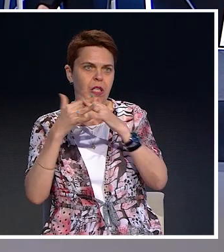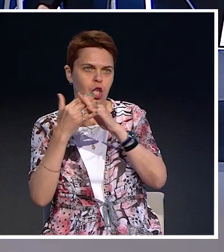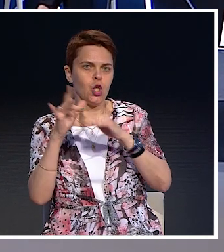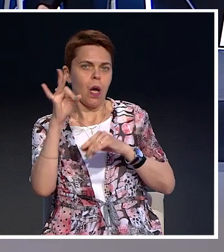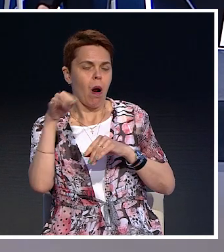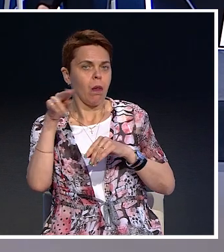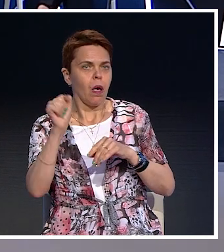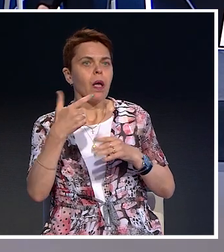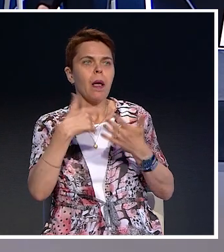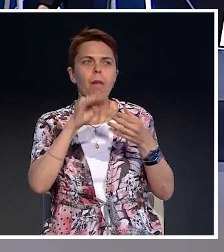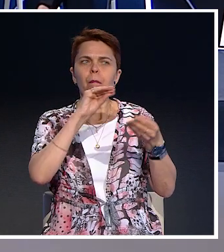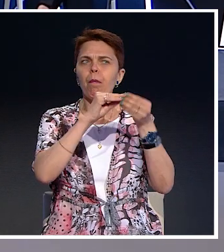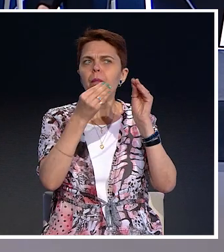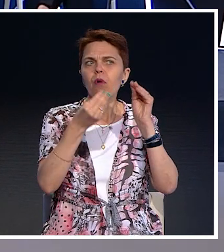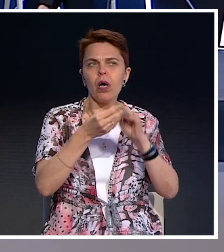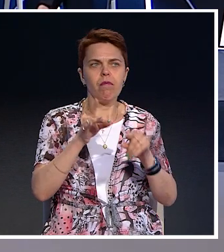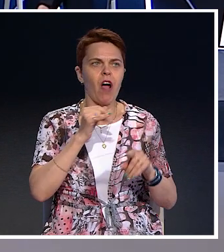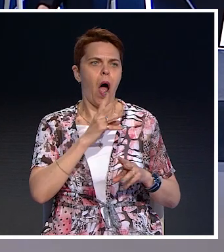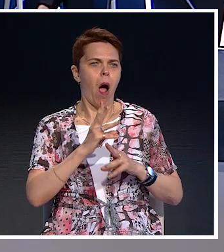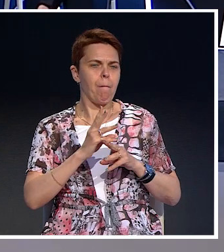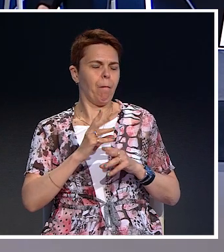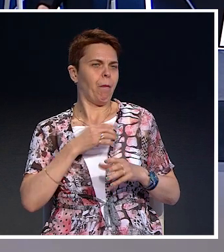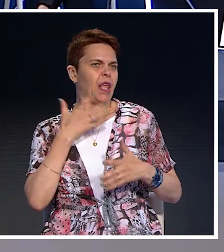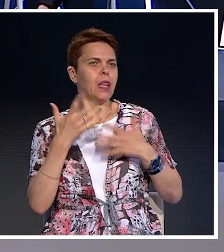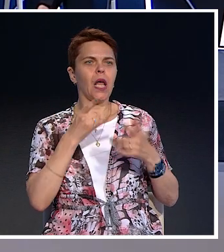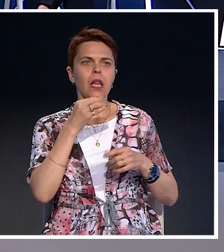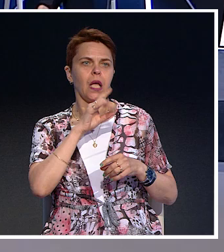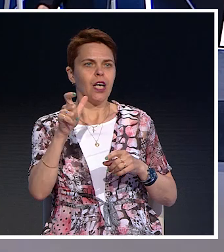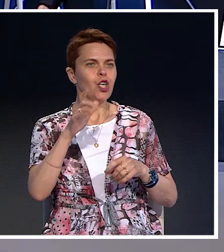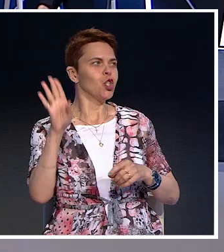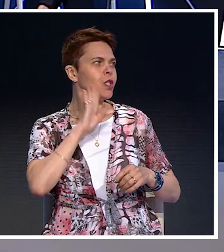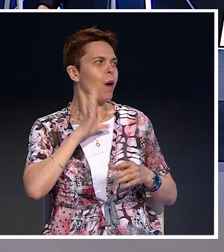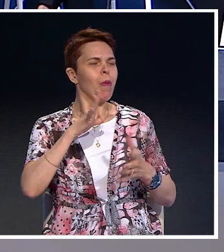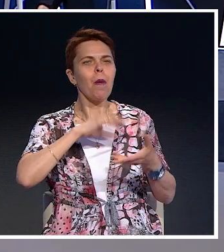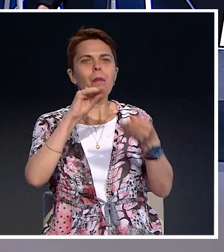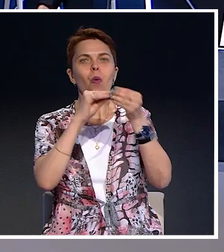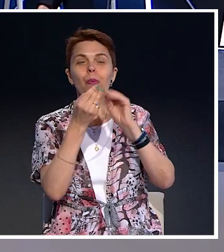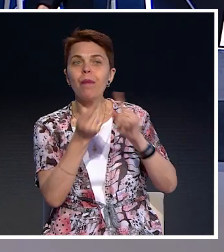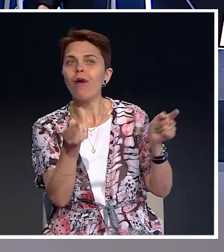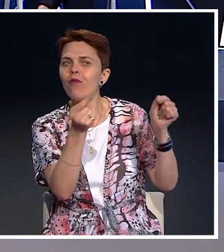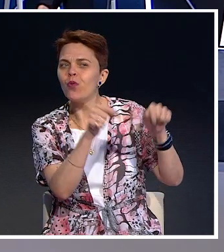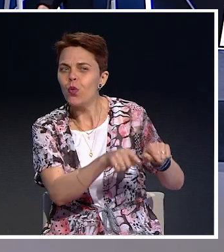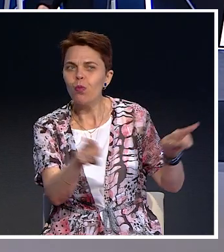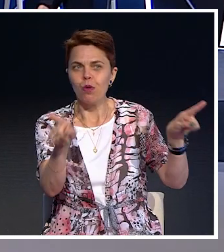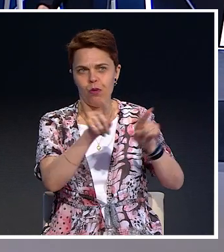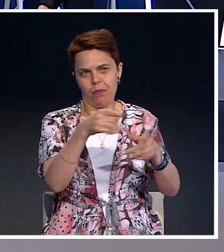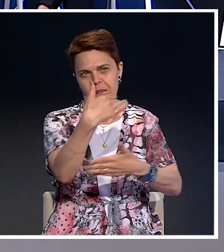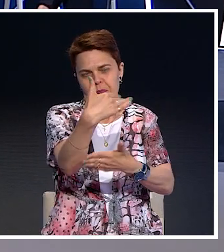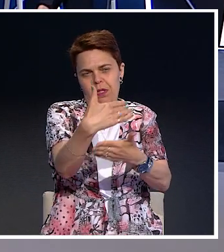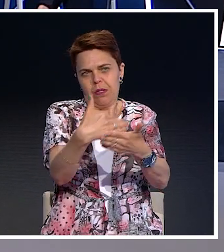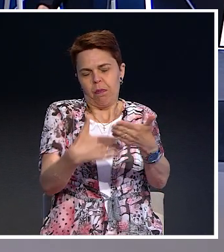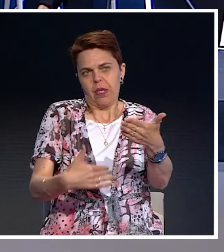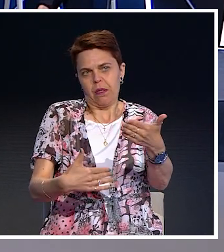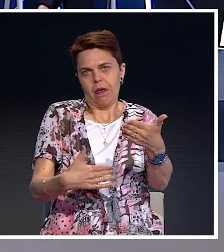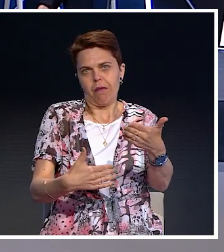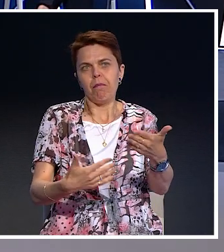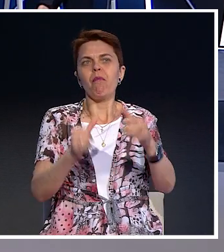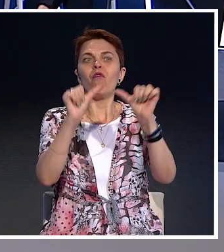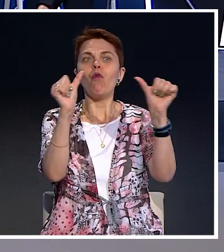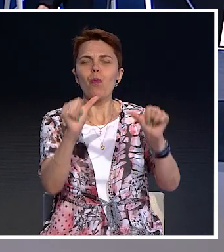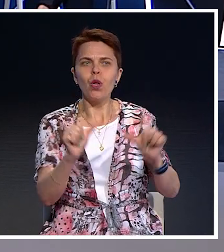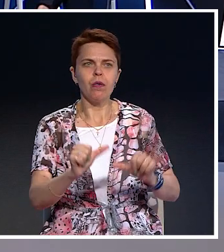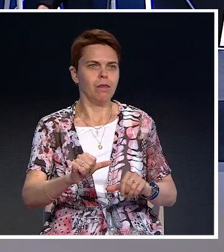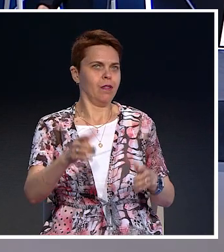І проблем насправді в амбітних жінках немає. Була завжди проблема в тому, що списки